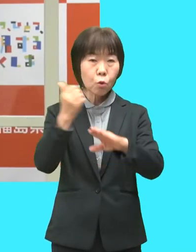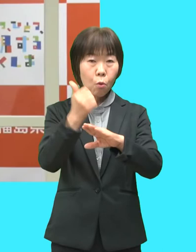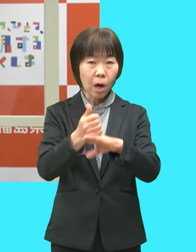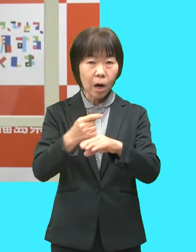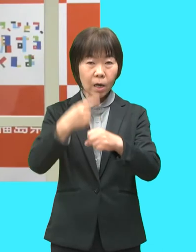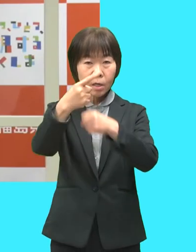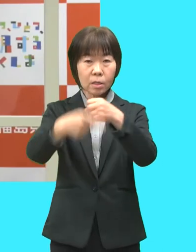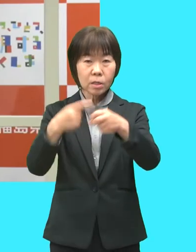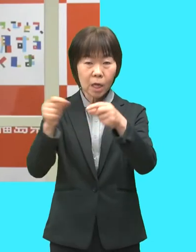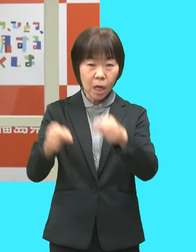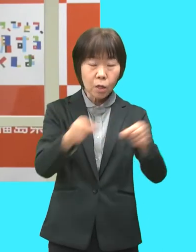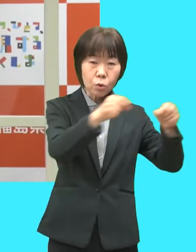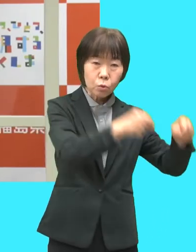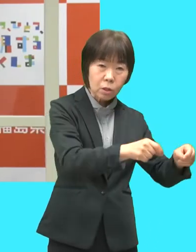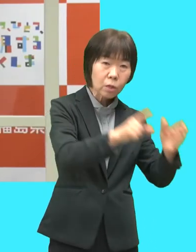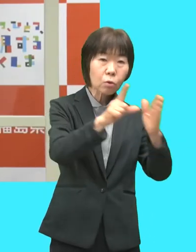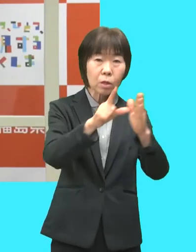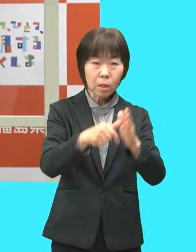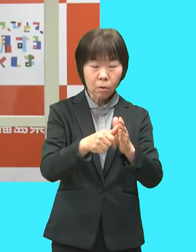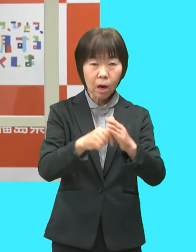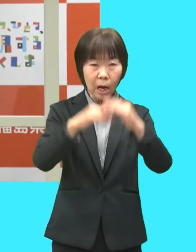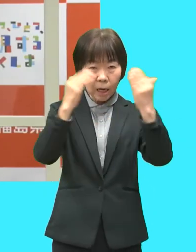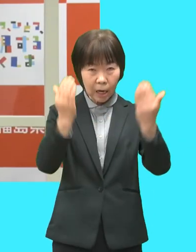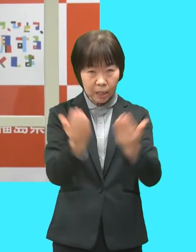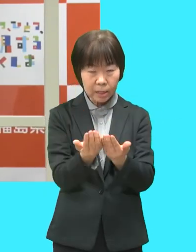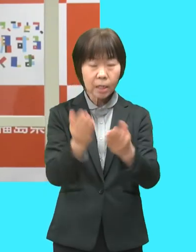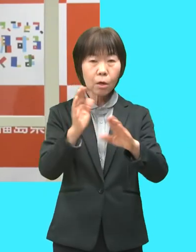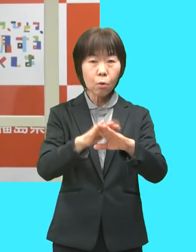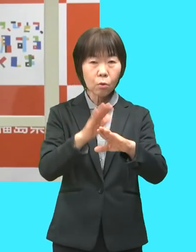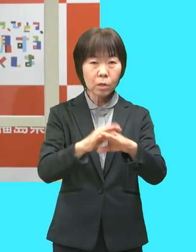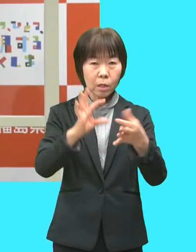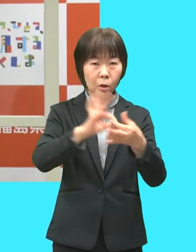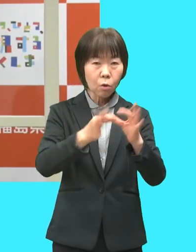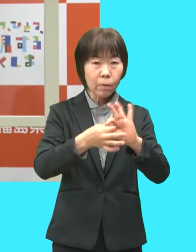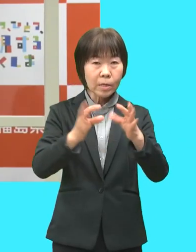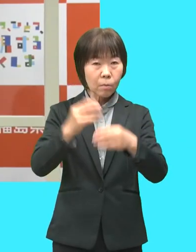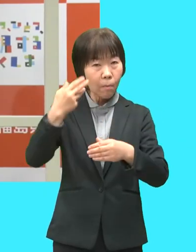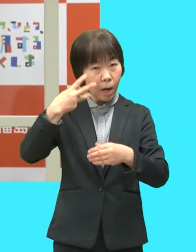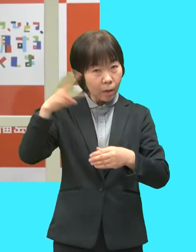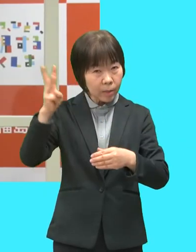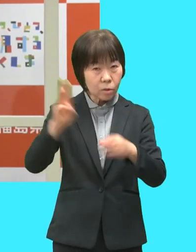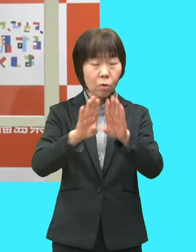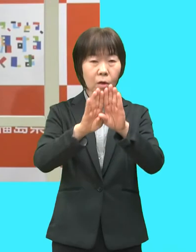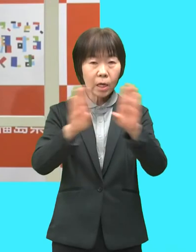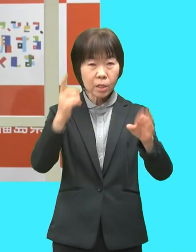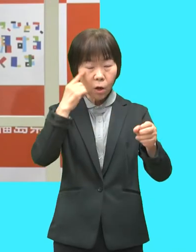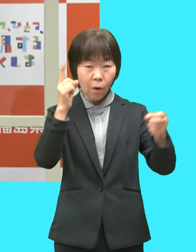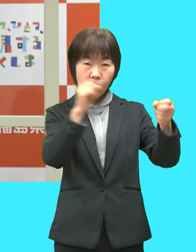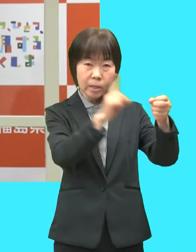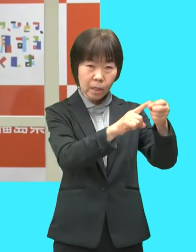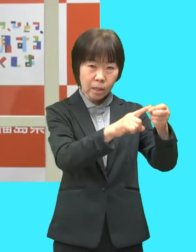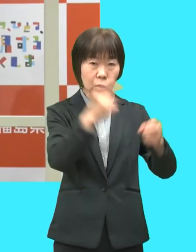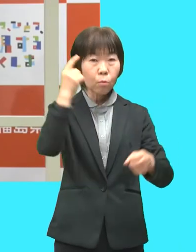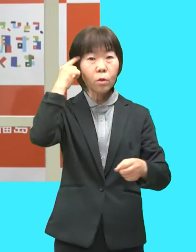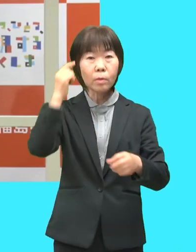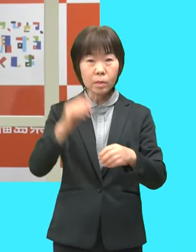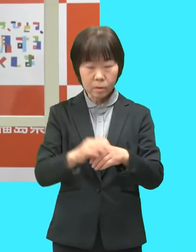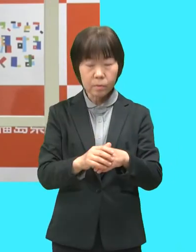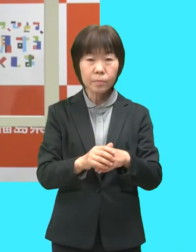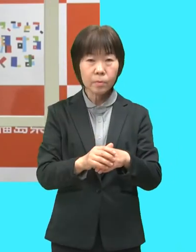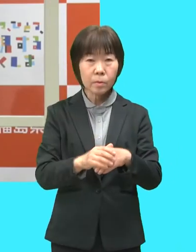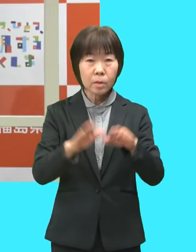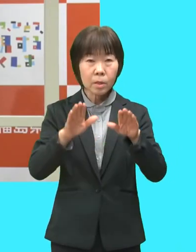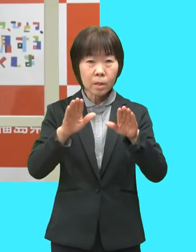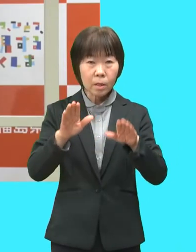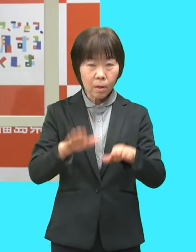した際には完全な形でのオリンピック・パラリンピックの開催を目指しておられたと思います。 ただ